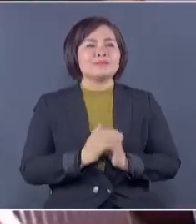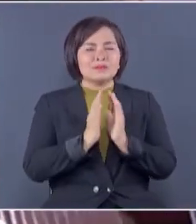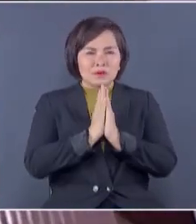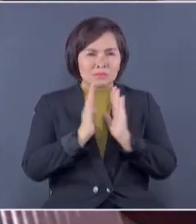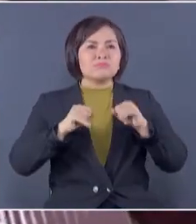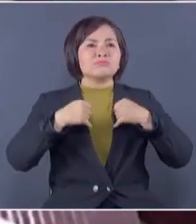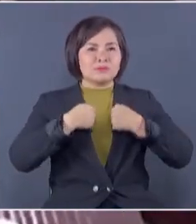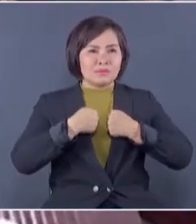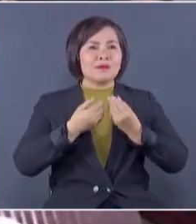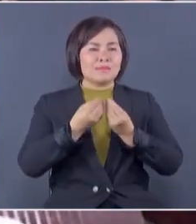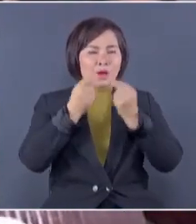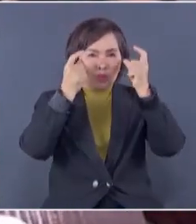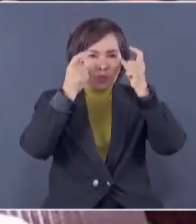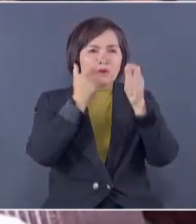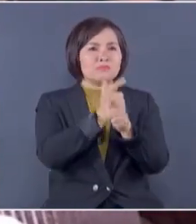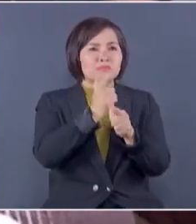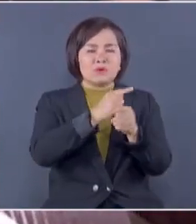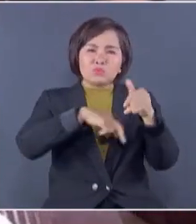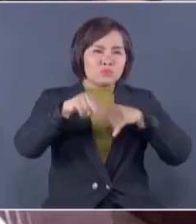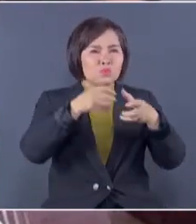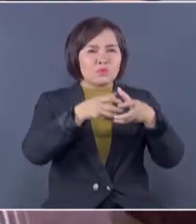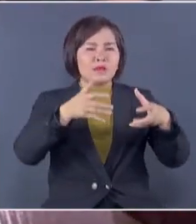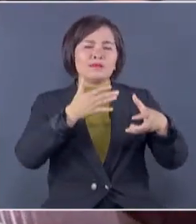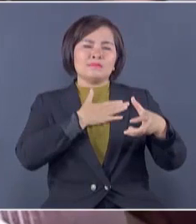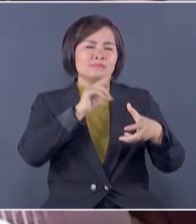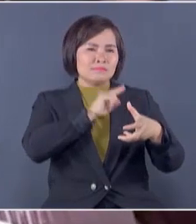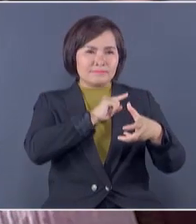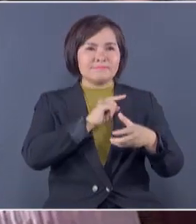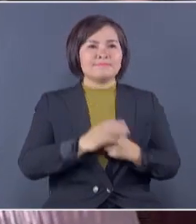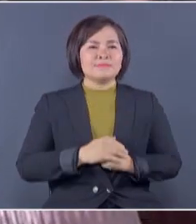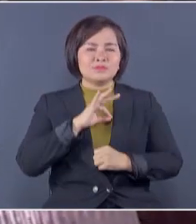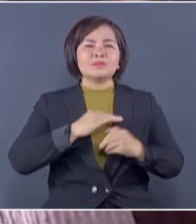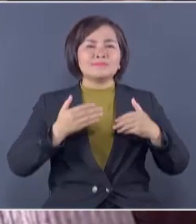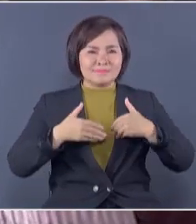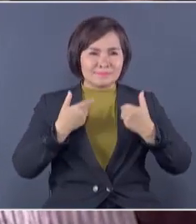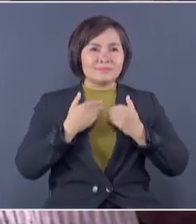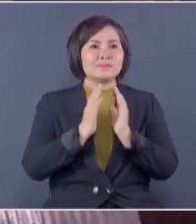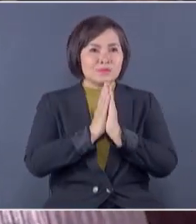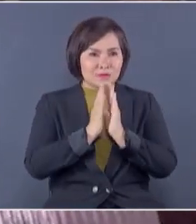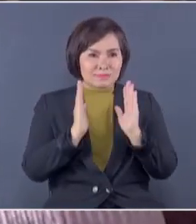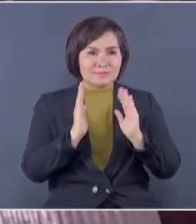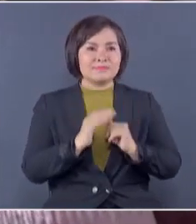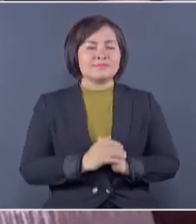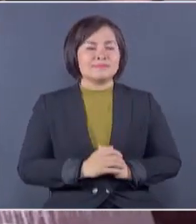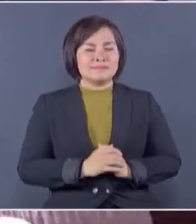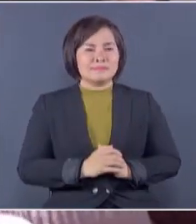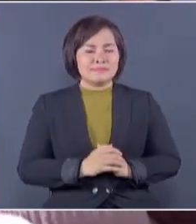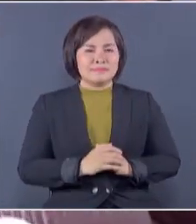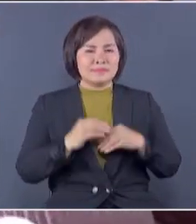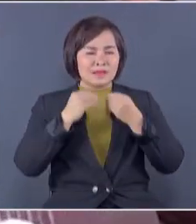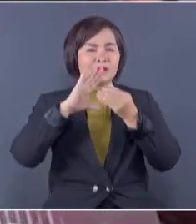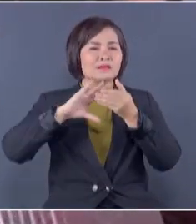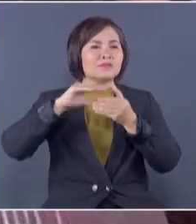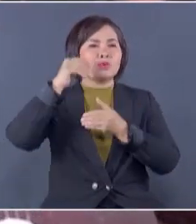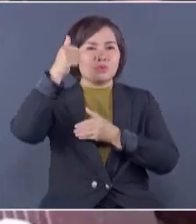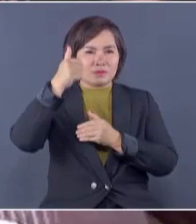ณเจ้าภาพจะนำบัวนี้ไปเลี้ยงจนสุดความสามารถดีใจขอบคุณมากๆคุณแม่วันขอให้ขึ้น